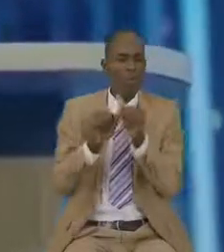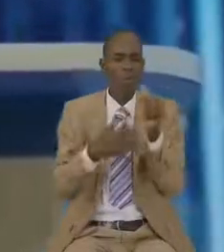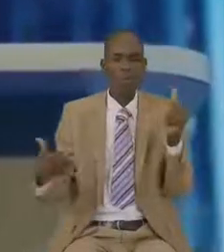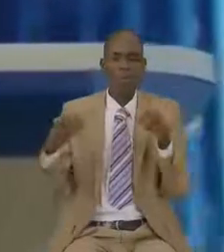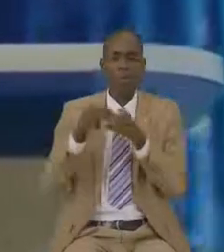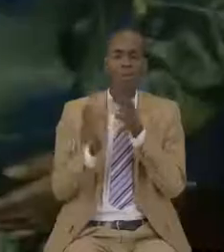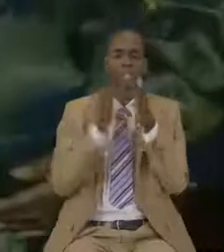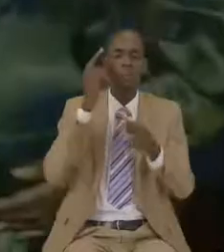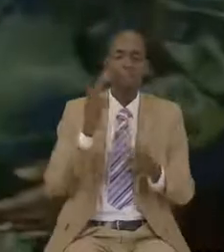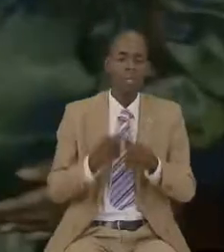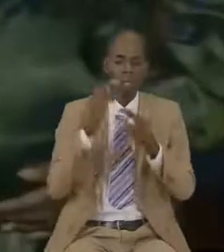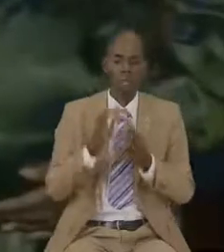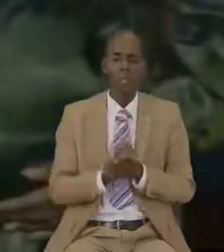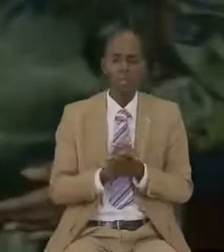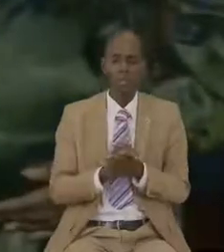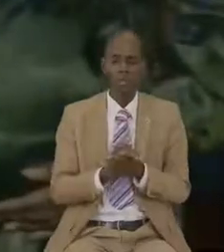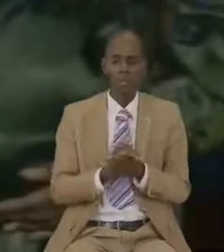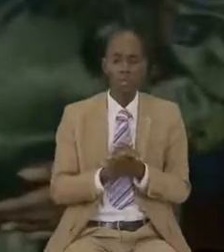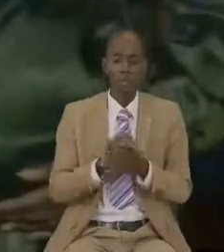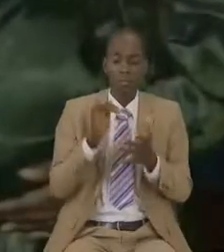de Jésus.